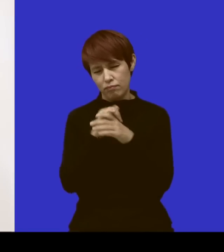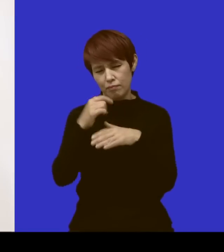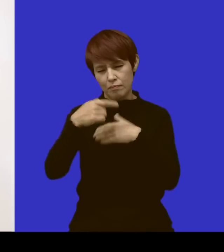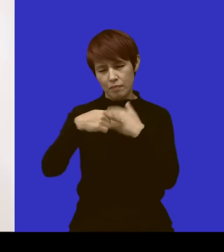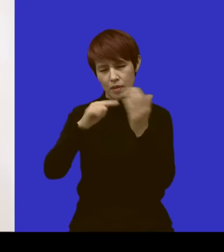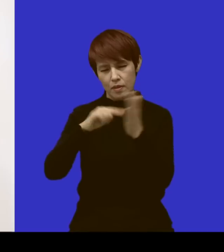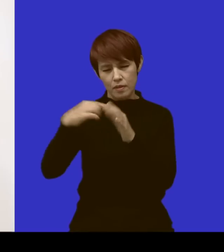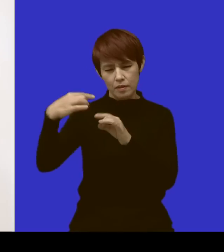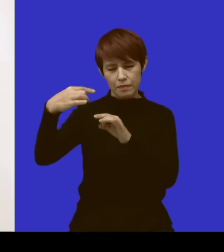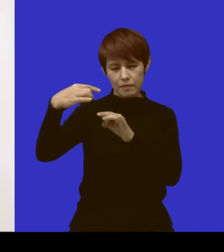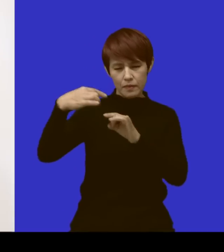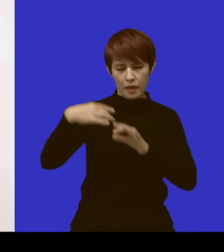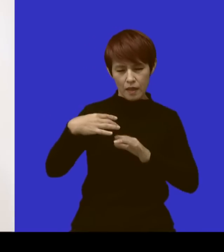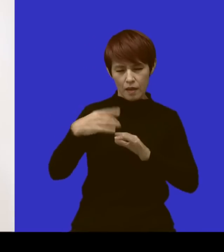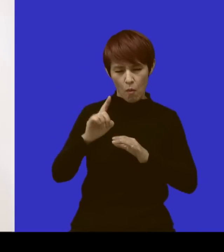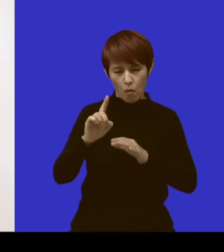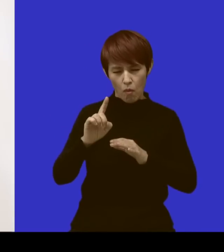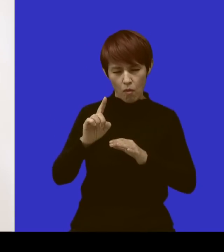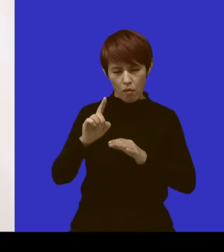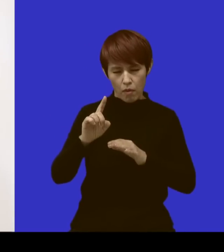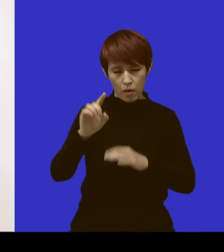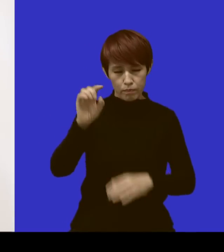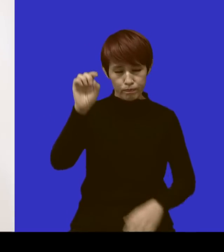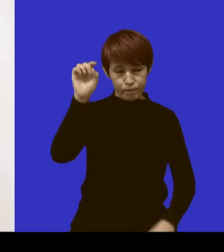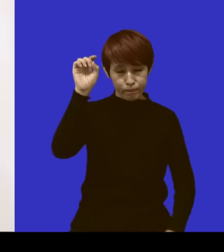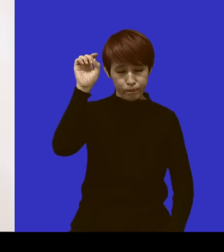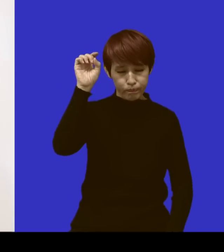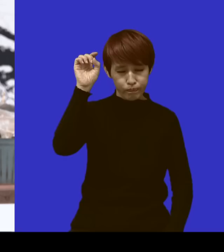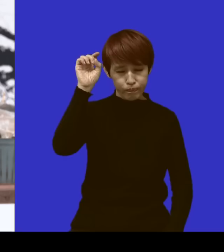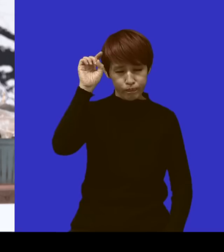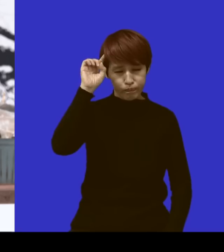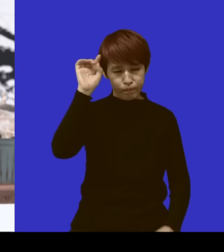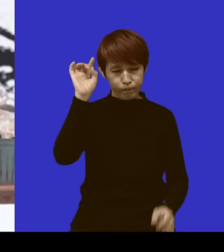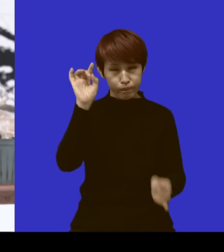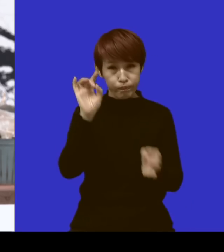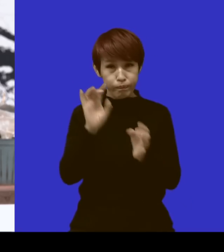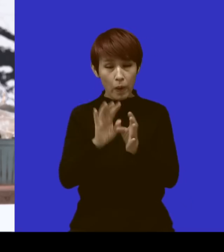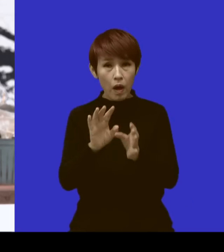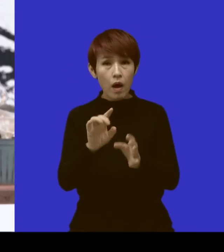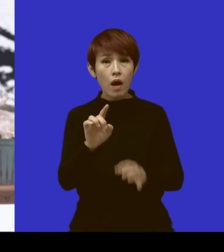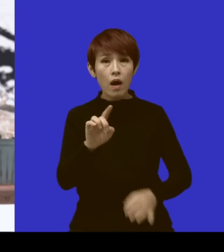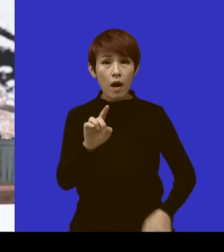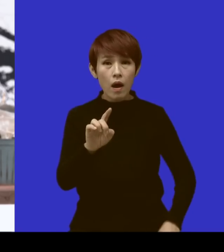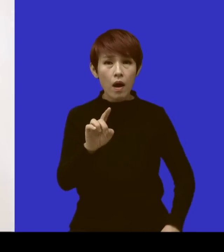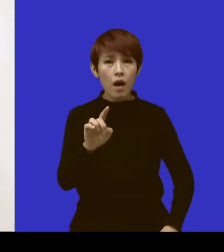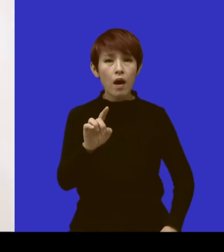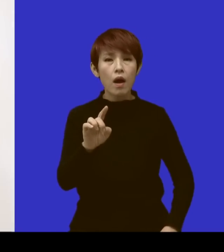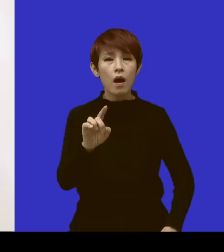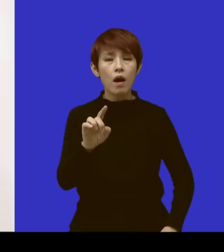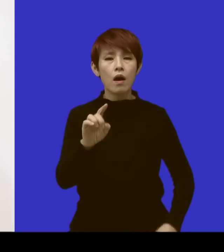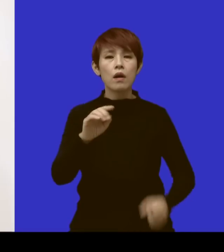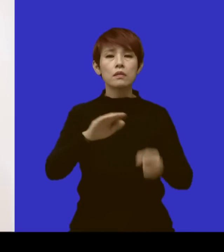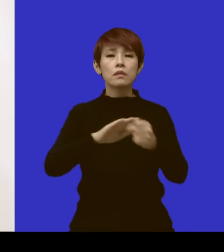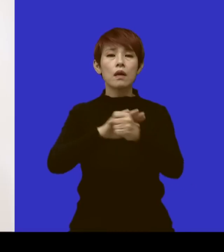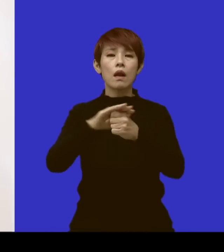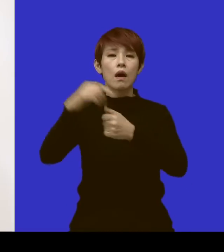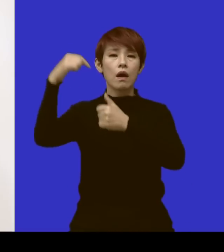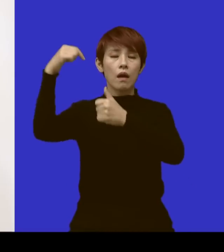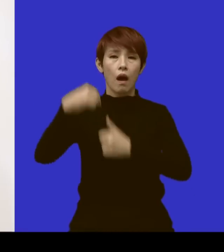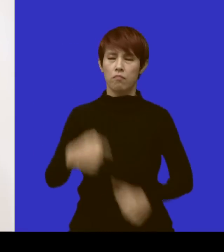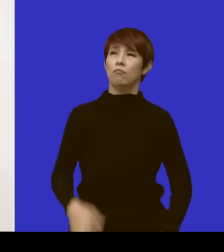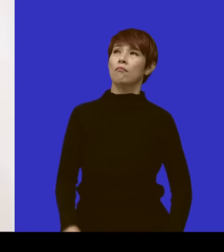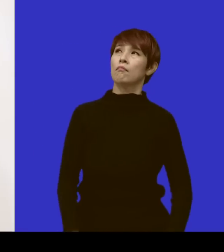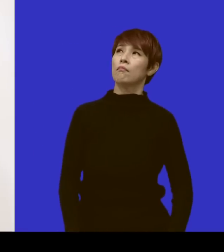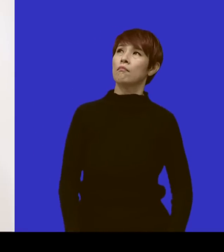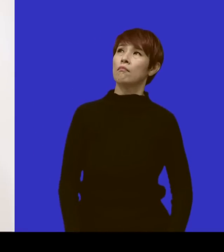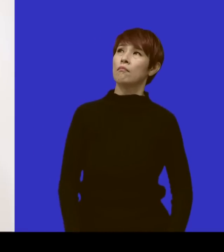가운데 전혀 생뚱맞은 그 응답이 좀 들리는 거예요. 그래서 네. 사랑하라는 거예요.